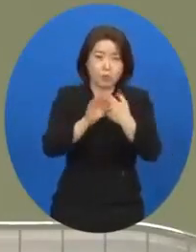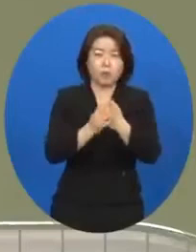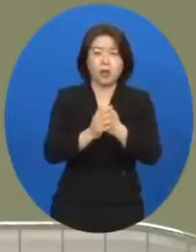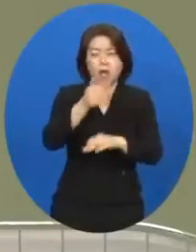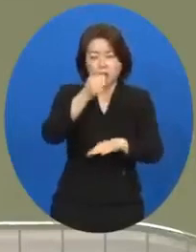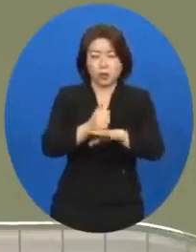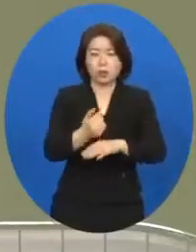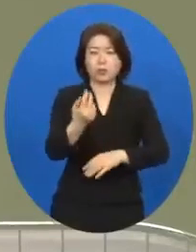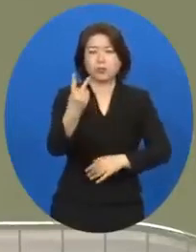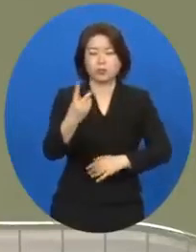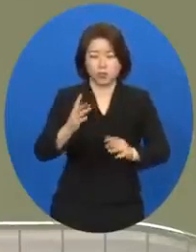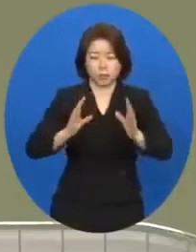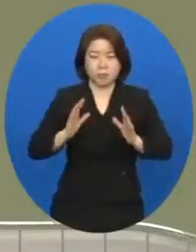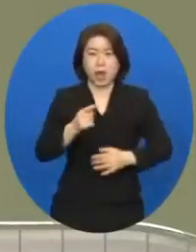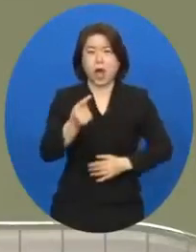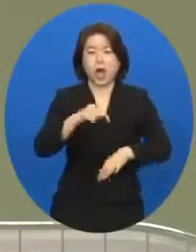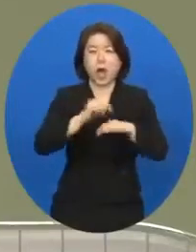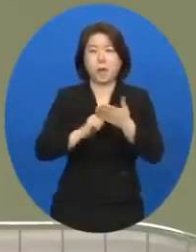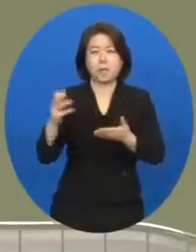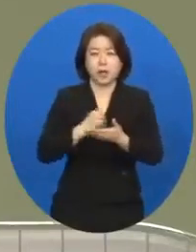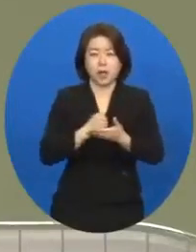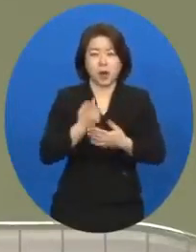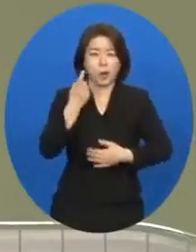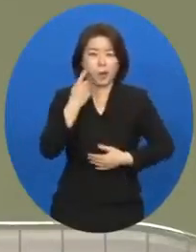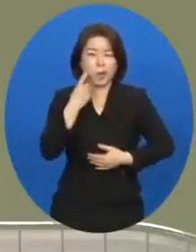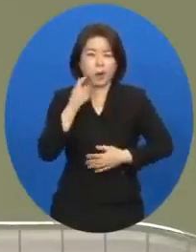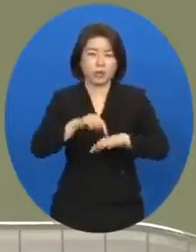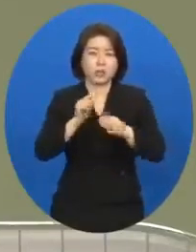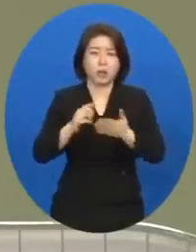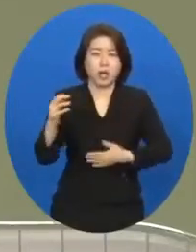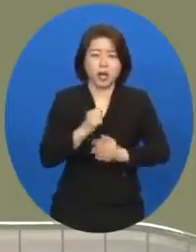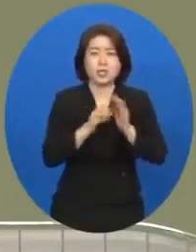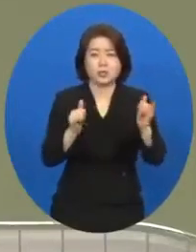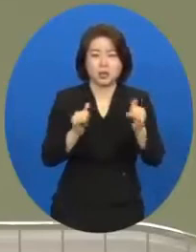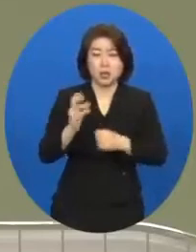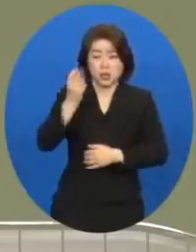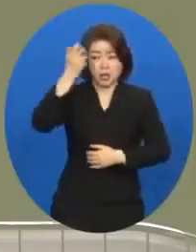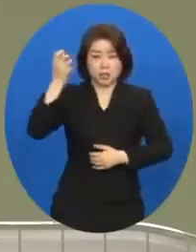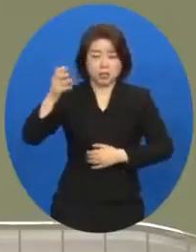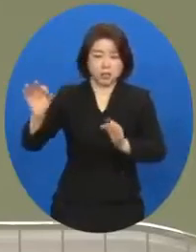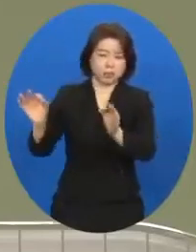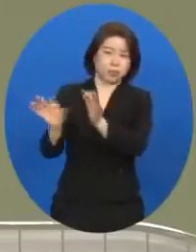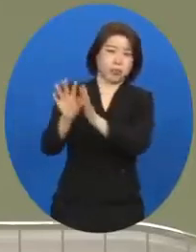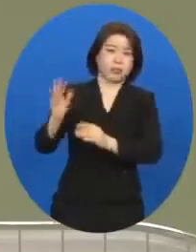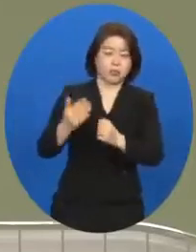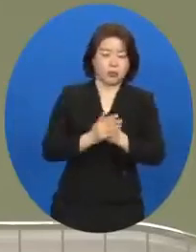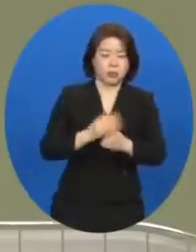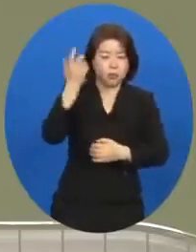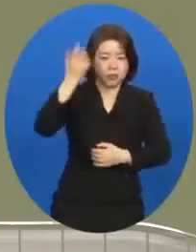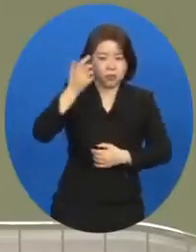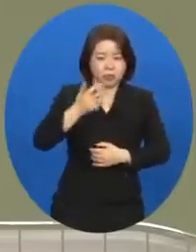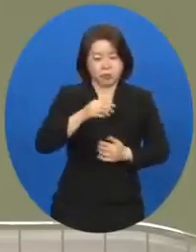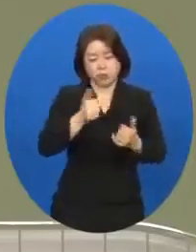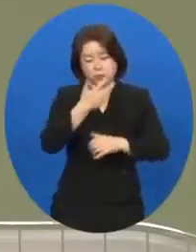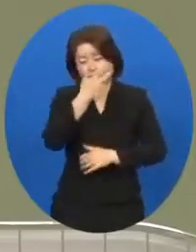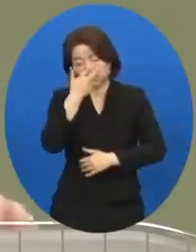품은 자가 되고 위선자로 살게 되고 성령의 역사는 소멸하게 되고 영혼은 죽음의 잠을 자게